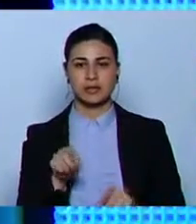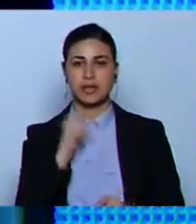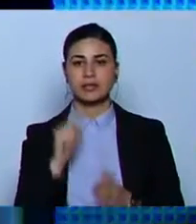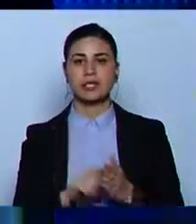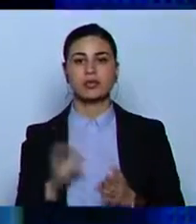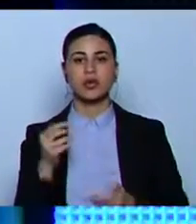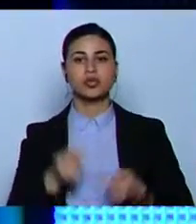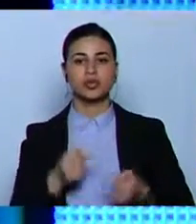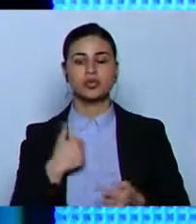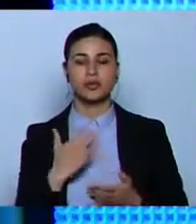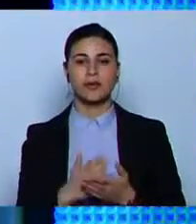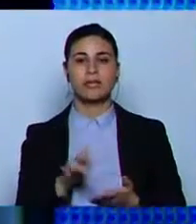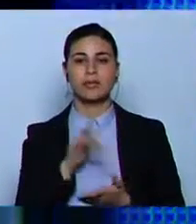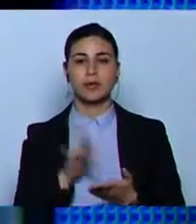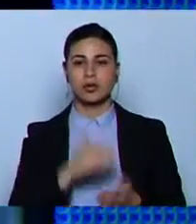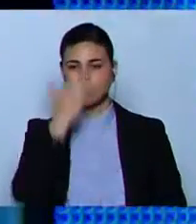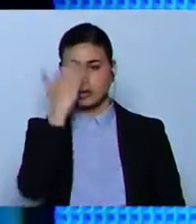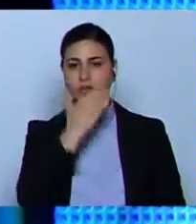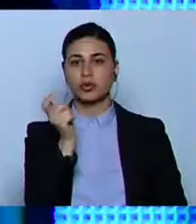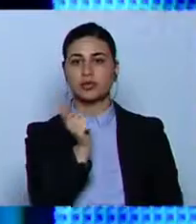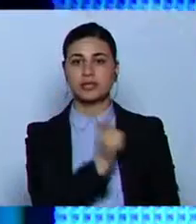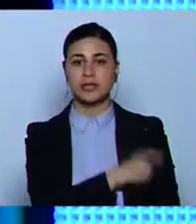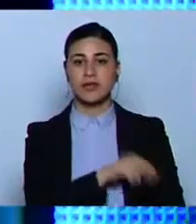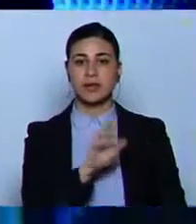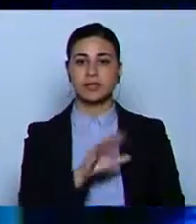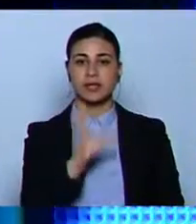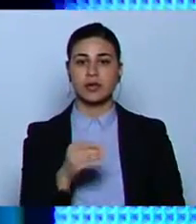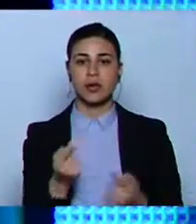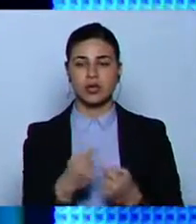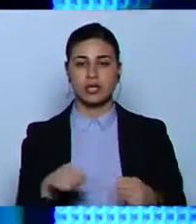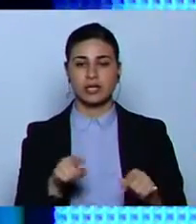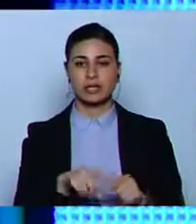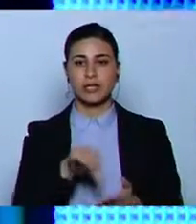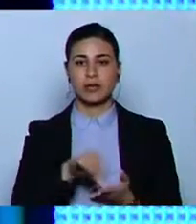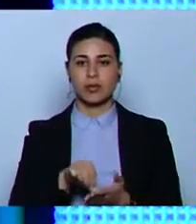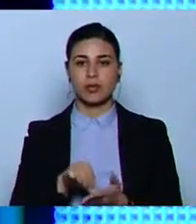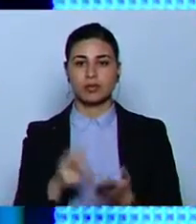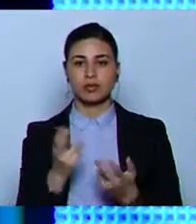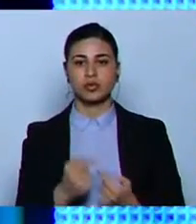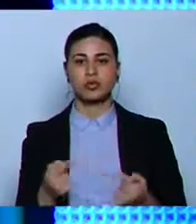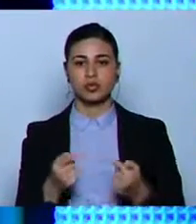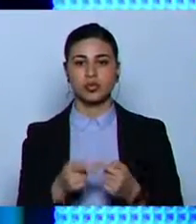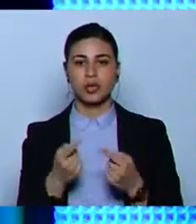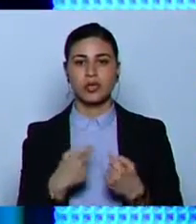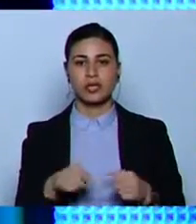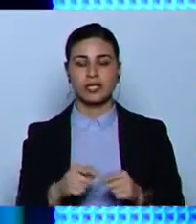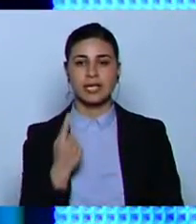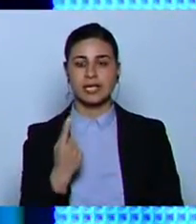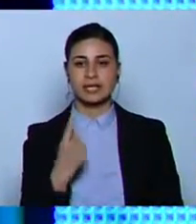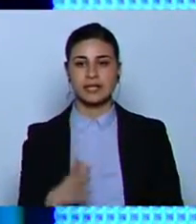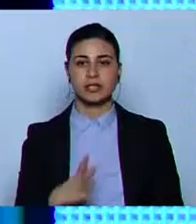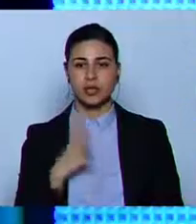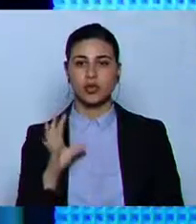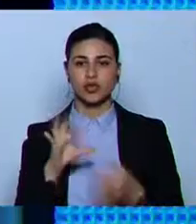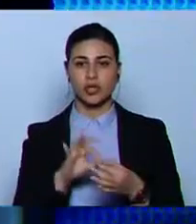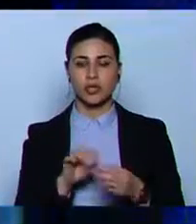ამ საკითხზე დისკუსიაში ვართ ჩვენ სამოქალაქო საზოგადოების წევრები და სამოქალაქო საზოგადოების ორგანიზაციების წარმომადგენლები, კონკრეტულად იმ ორგანიზაციის, რომელიც ერთ-ერთი იყო